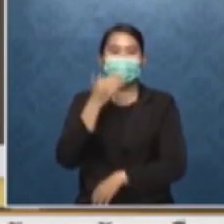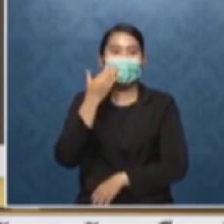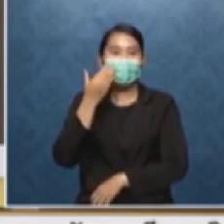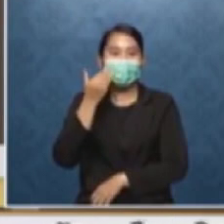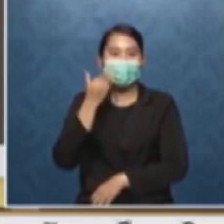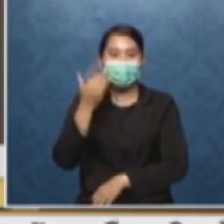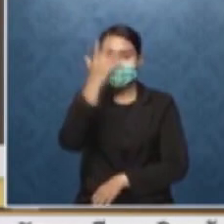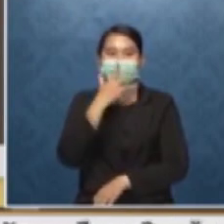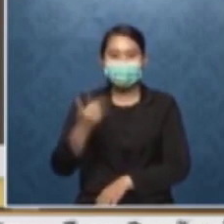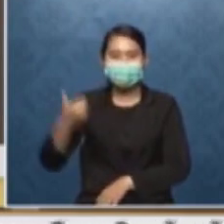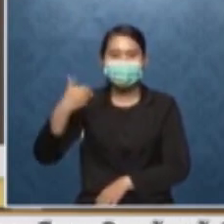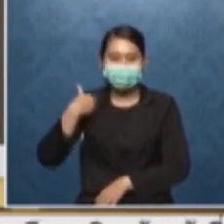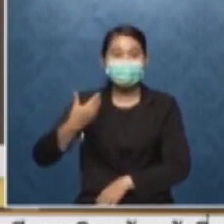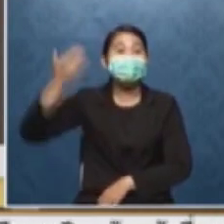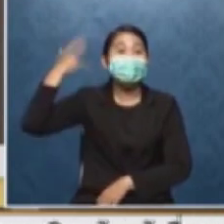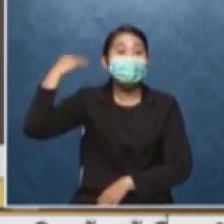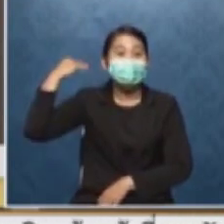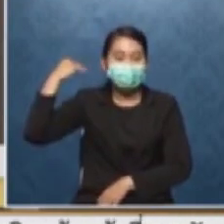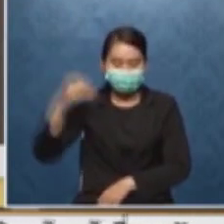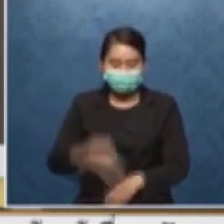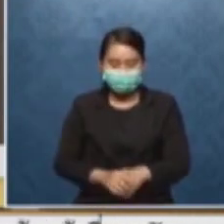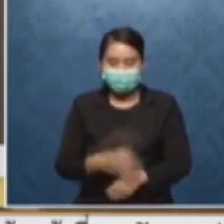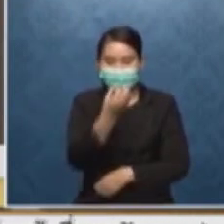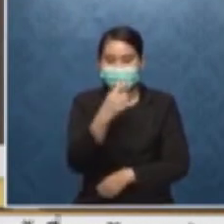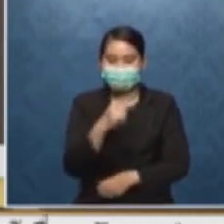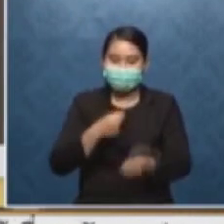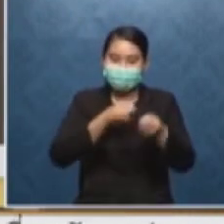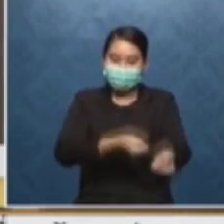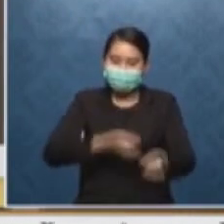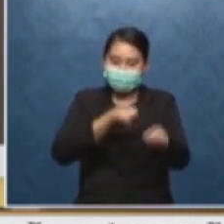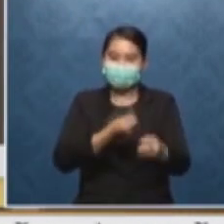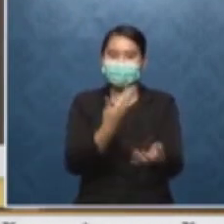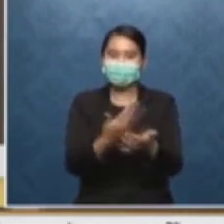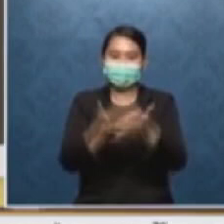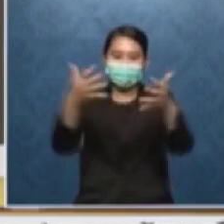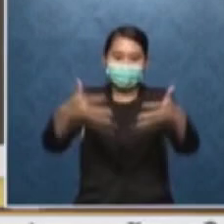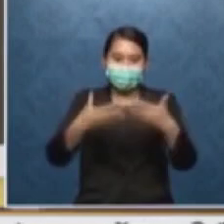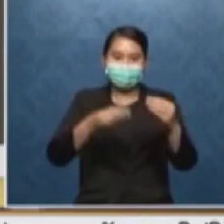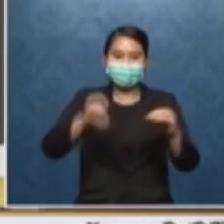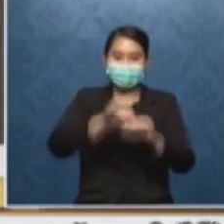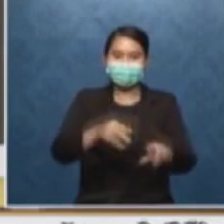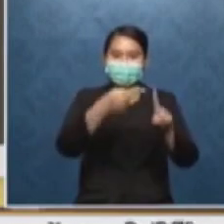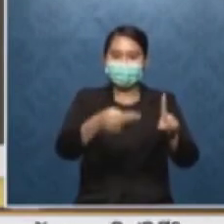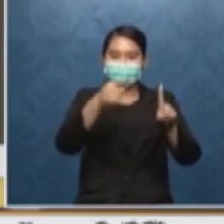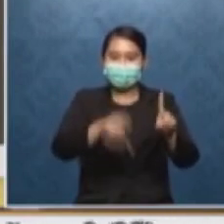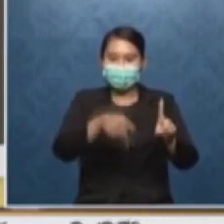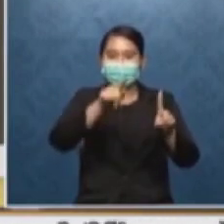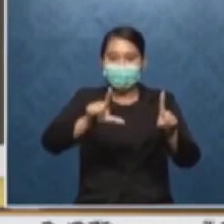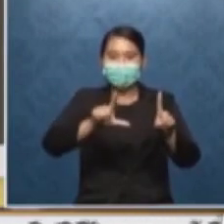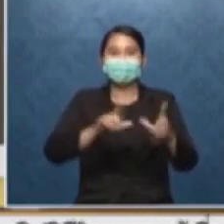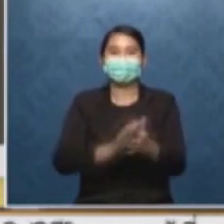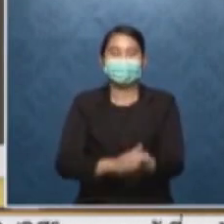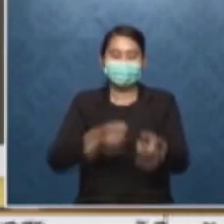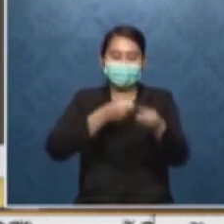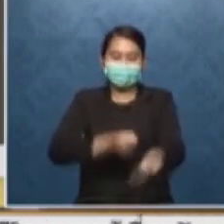สวยหรูครับรอบที่แล้วนะเอารอบที่แล้วก่อนบอกว่าจะมีภาคเกษตรรายได้เพิ่มขึ้น 1 1พันล้านบาทต่อปีเกษตรทัน